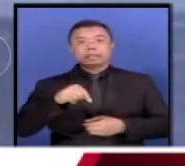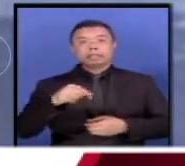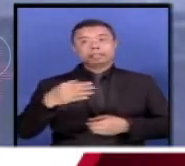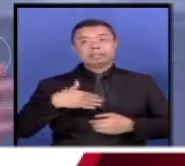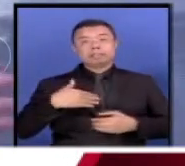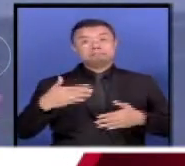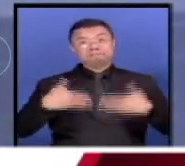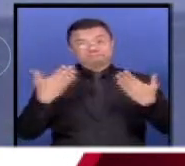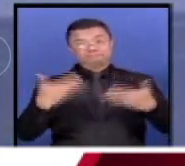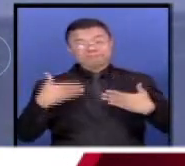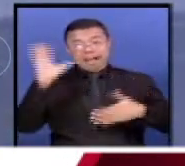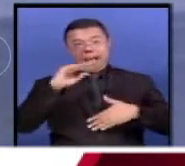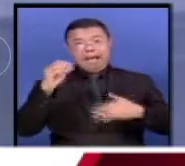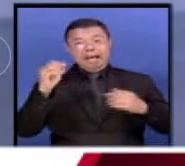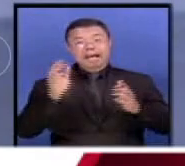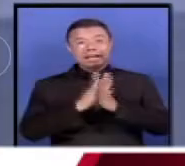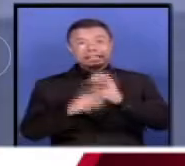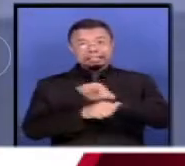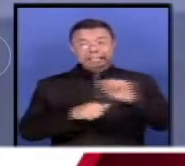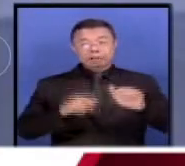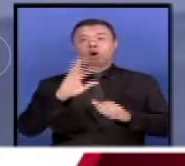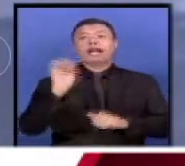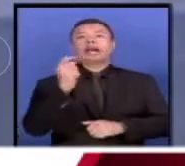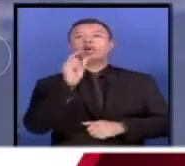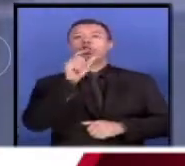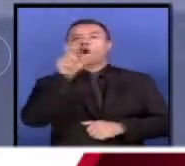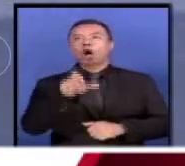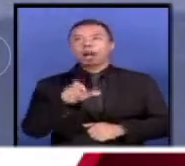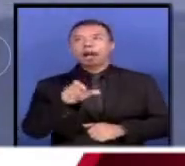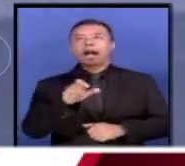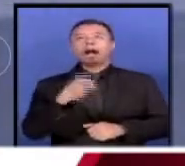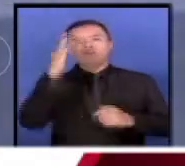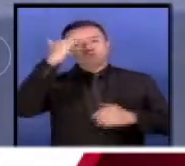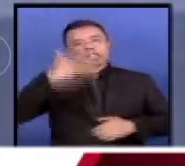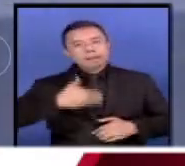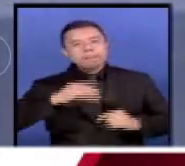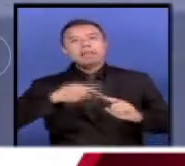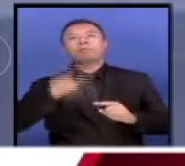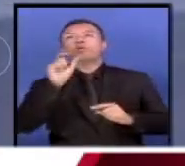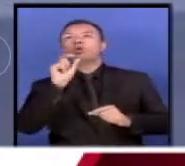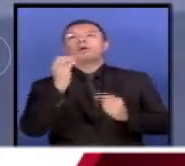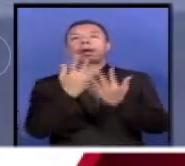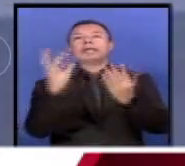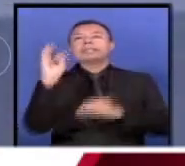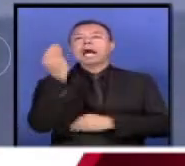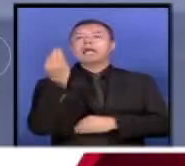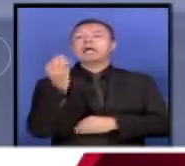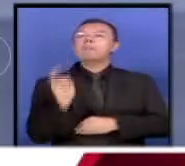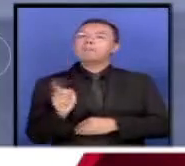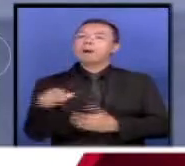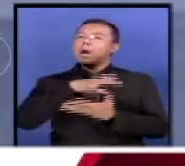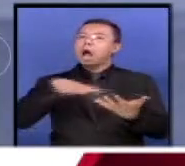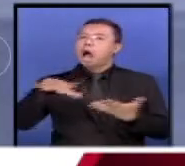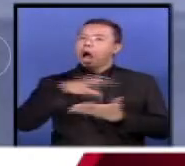sukacita Idul Adha tidak hanya menyelimuti bagi kaum muslimin yang merayakan, tetapi juga bagi kota Jakarta di mana udara akibat dari Idul Adha